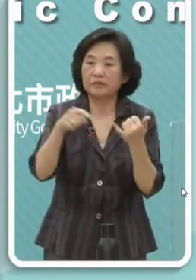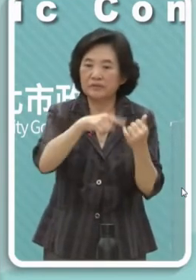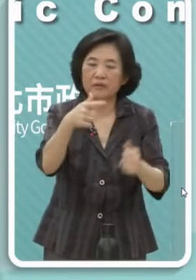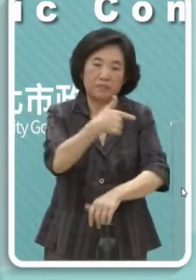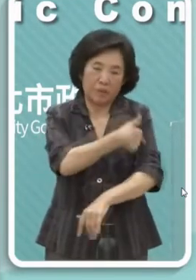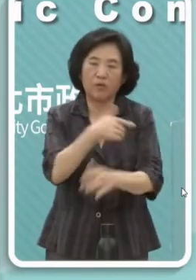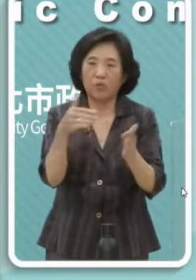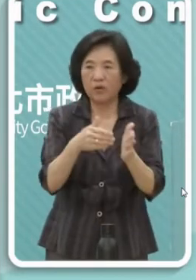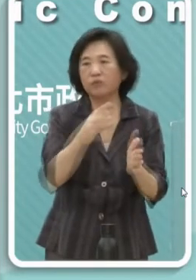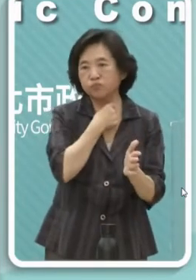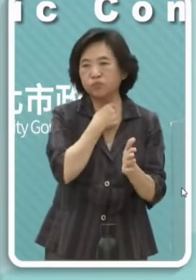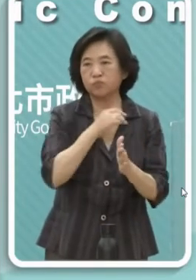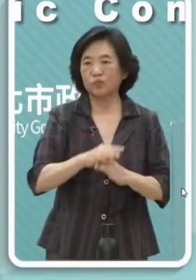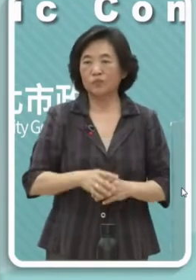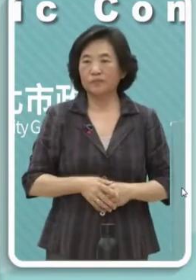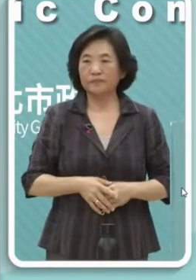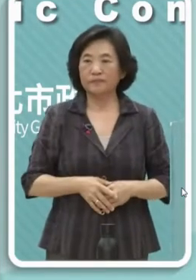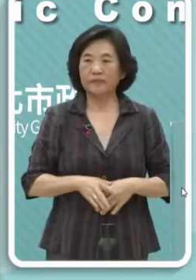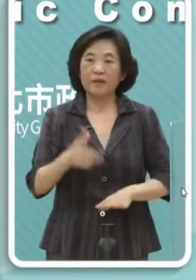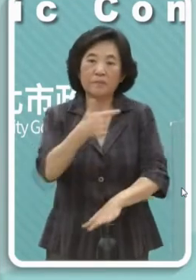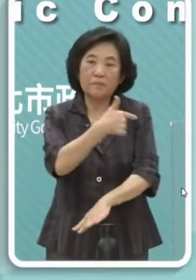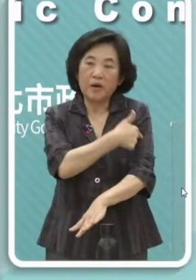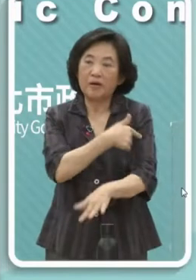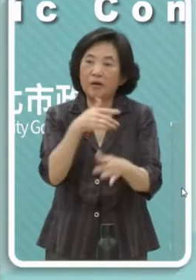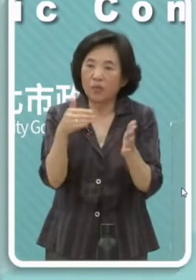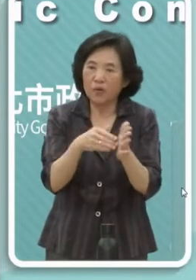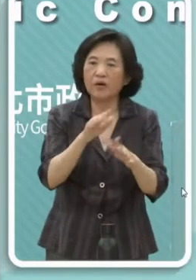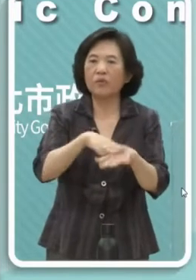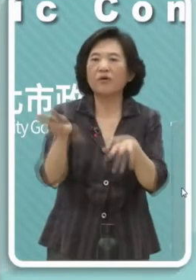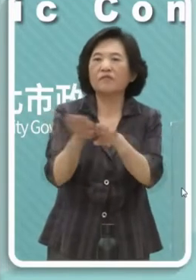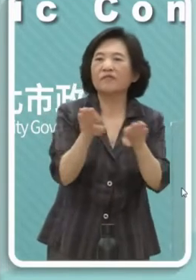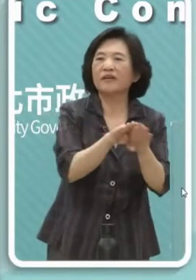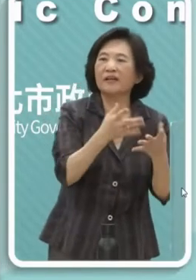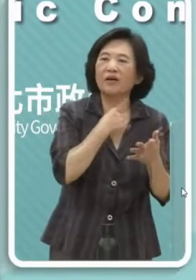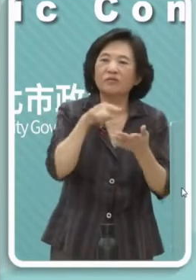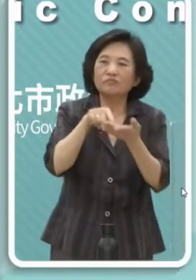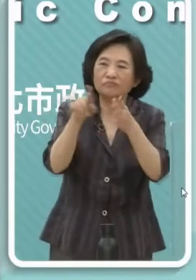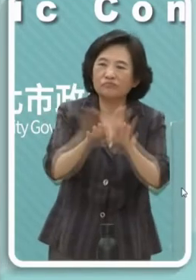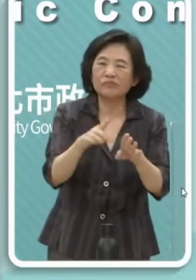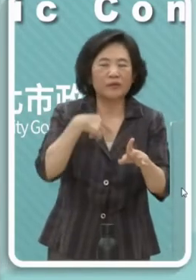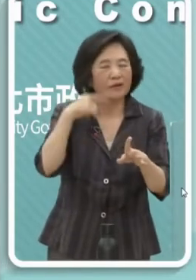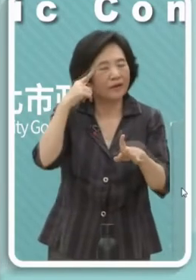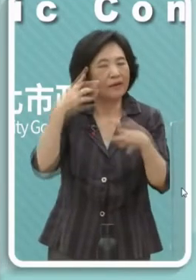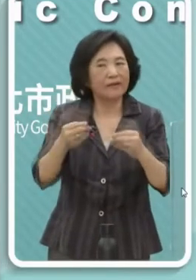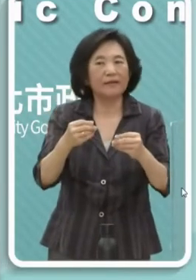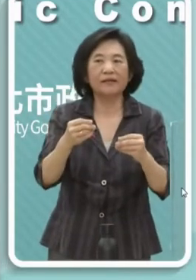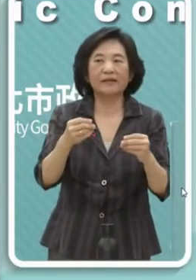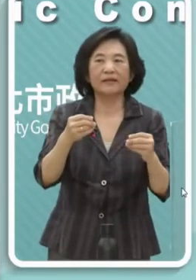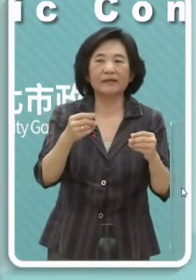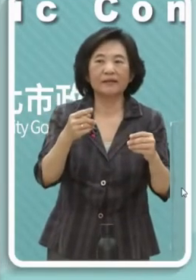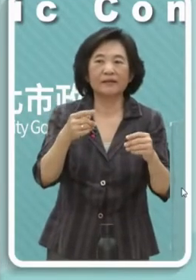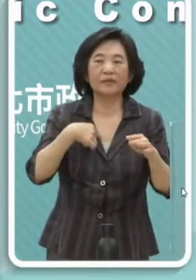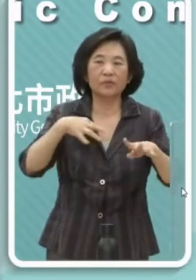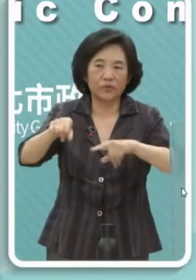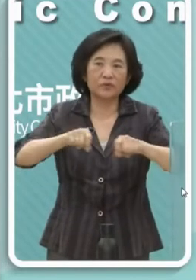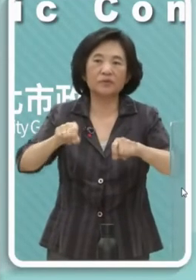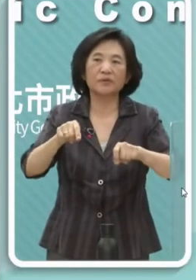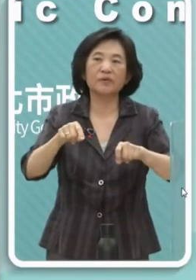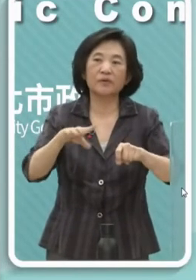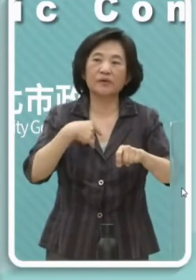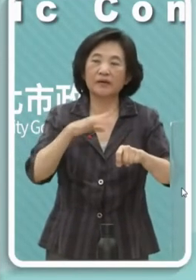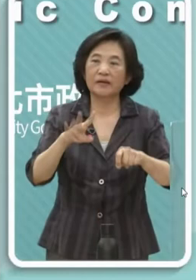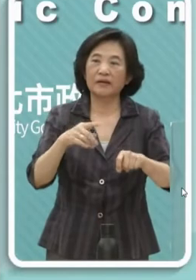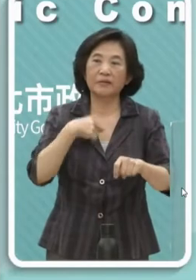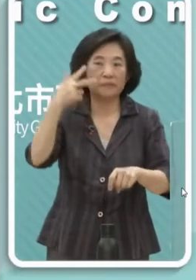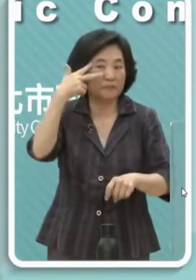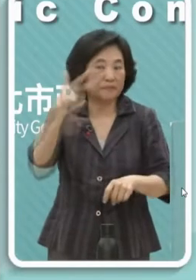打疫苗打完。那因为打疫苗之后还有什么疫苗假的所以干脆是这样的，我的策略是这样。我们下